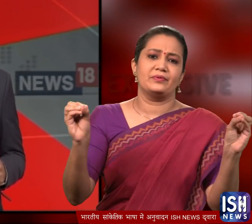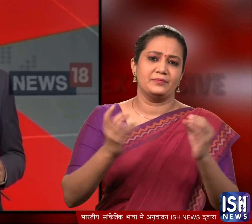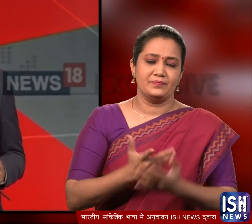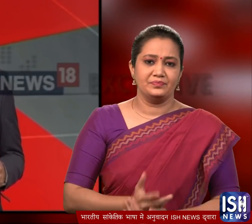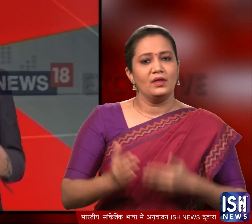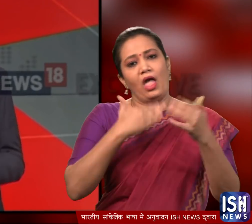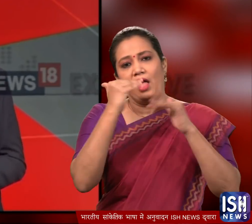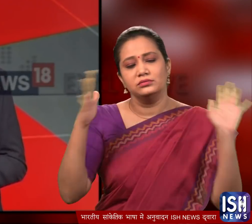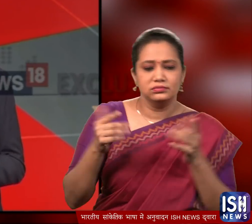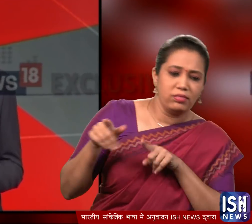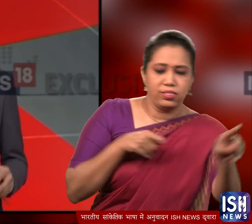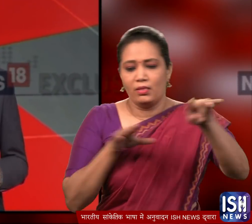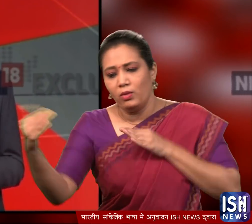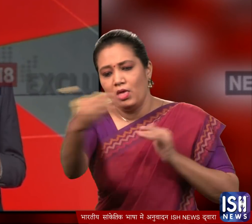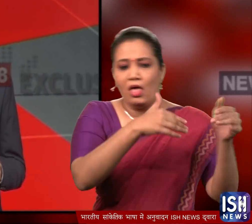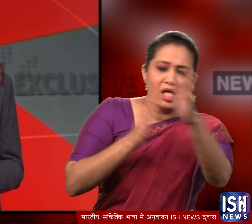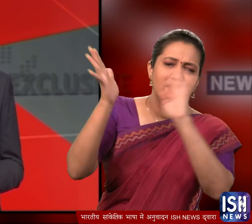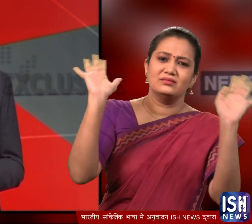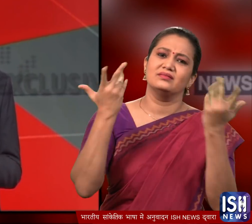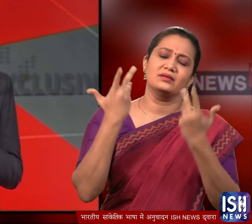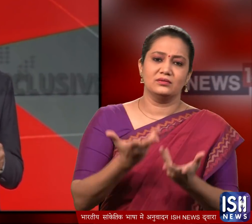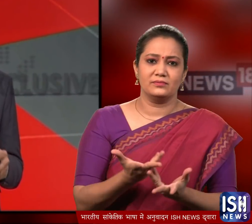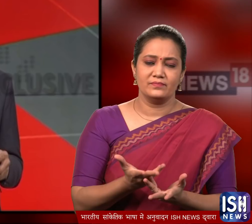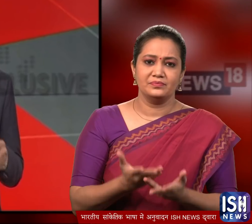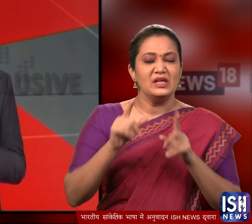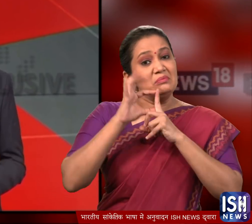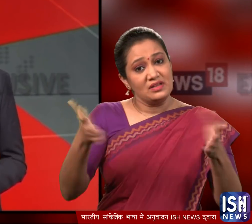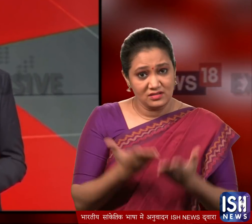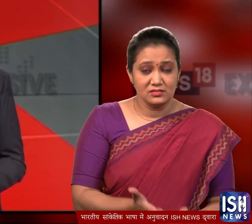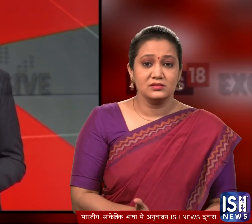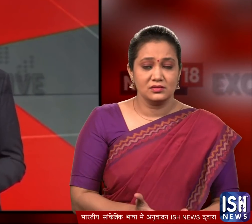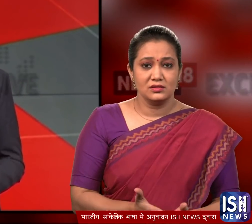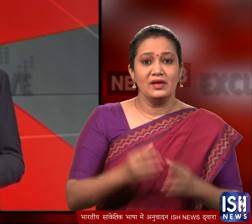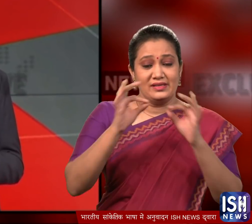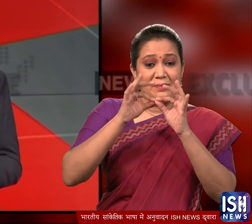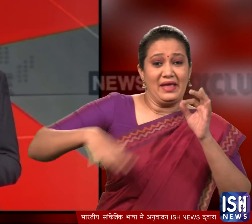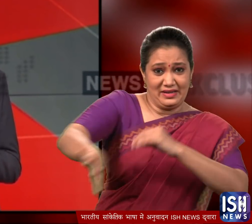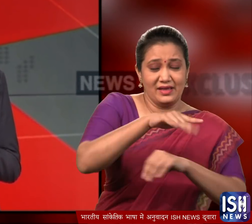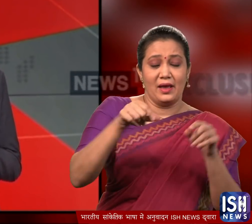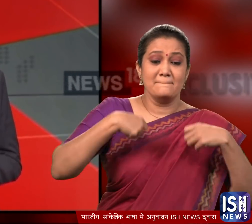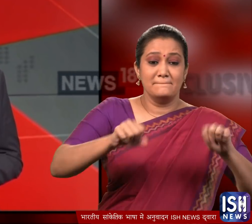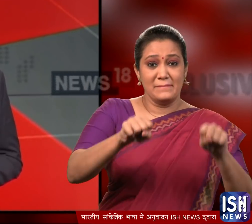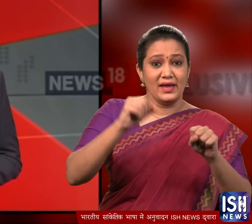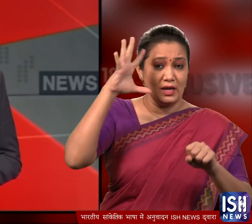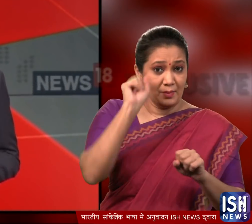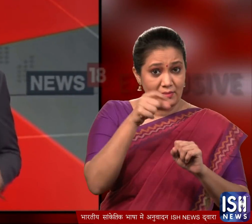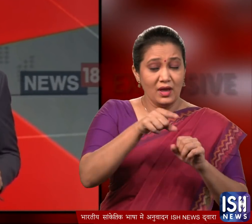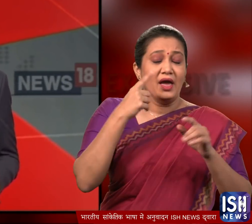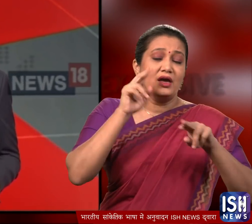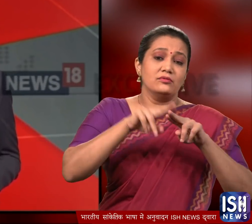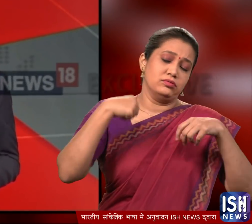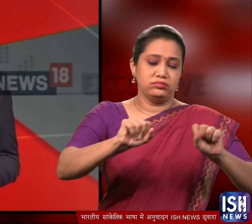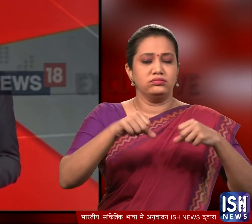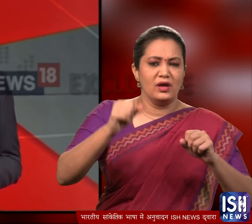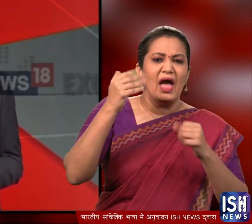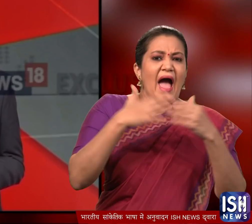रखते। जहां से मन किया वहां से गाड़ी निकालने की मनमानी ऐसे दर्दनाक हादसों की वजह बन जाती है। भिंड में अगर मोटरसाइकिल चलाने वाले ने याद रखा